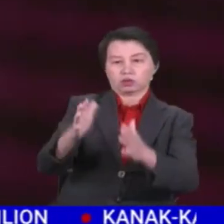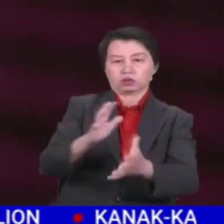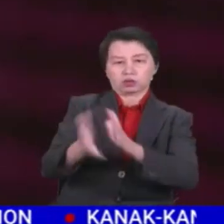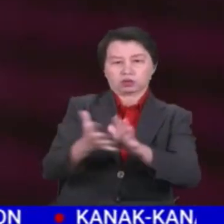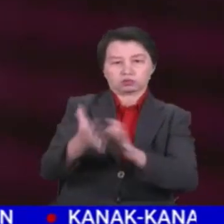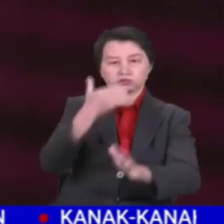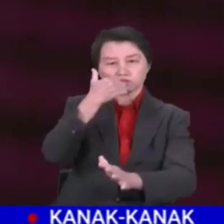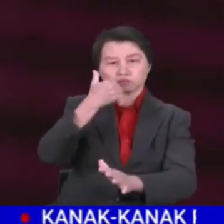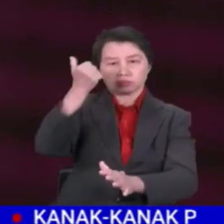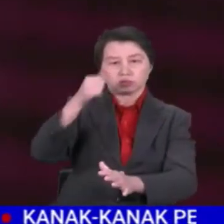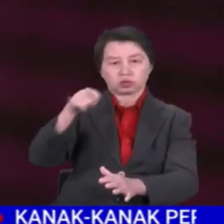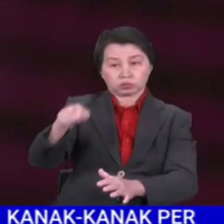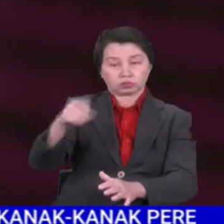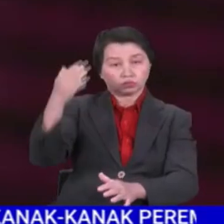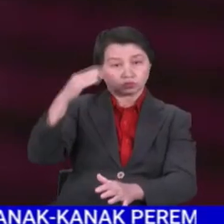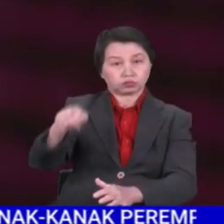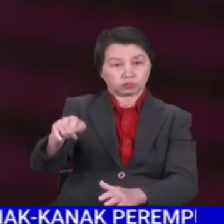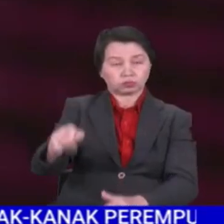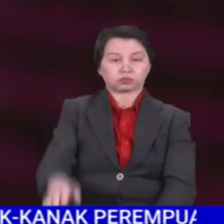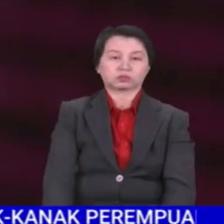beregu campuran terbaik heronya